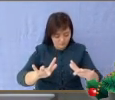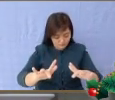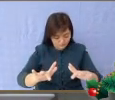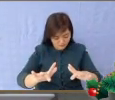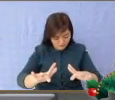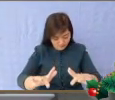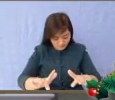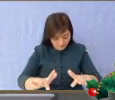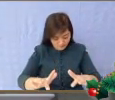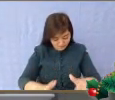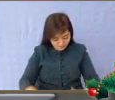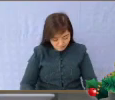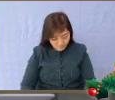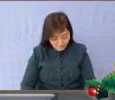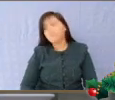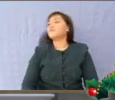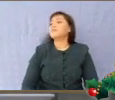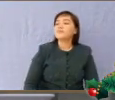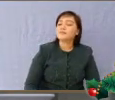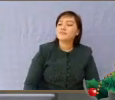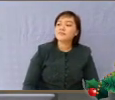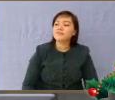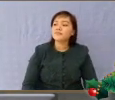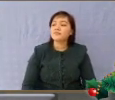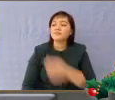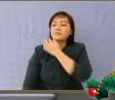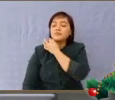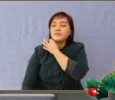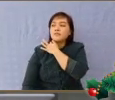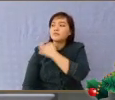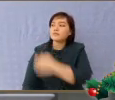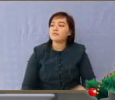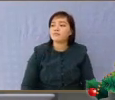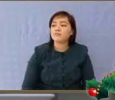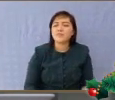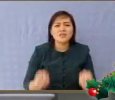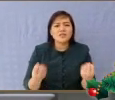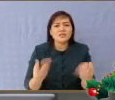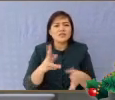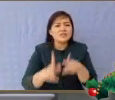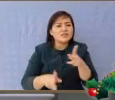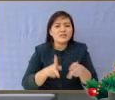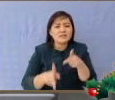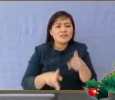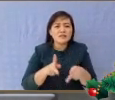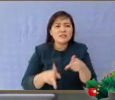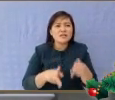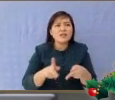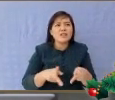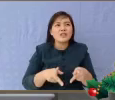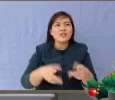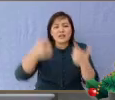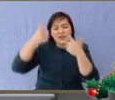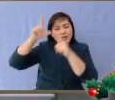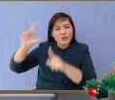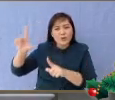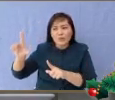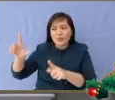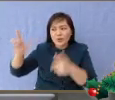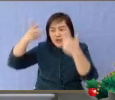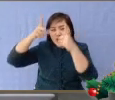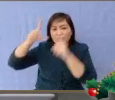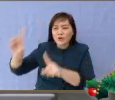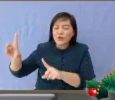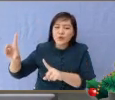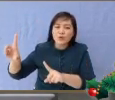Most of the people, naghahanap po sila ng goodness, naghahanap sila ng mercy, naghahanap sila ng peace, pero sa mga Kristiyano,